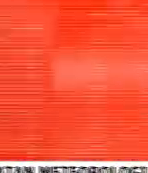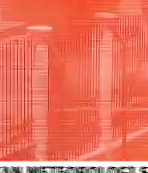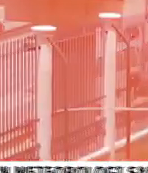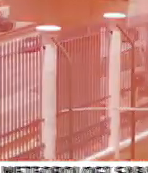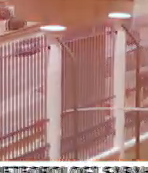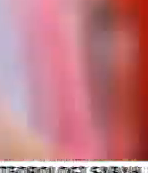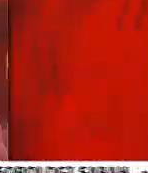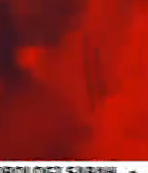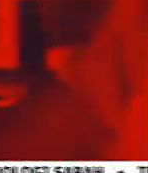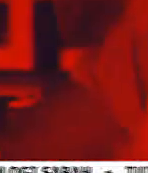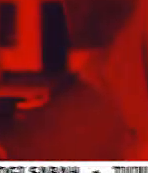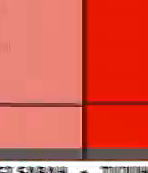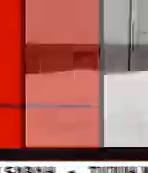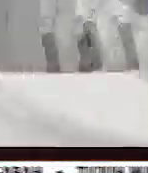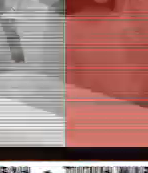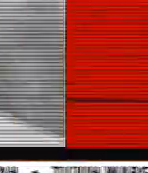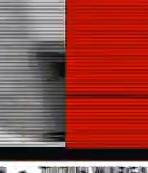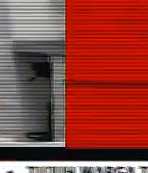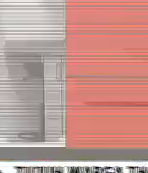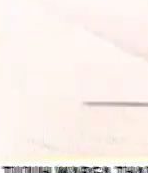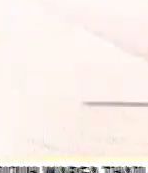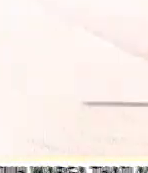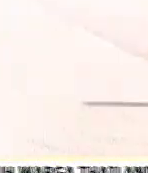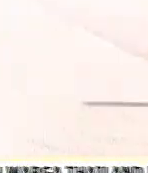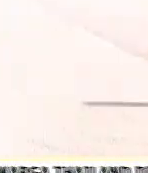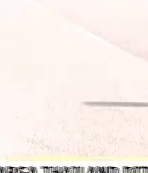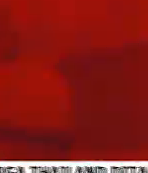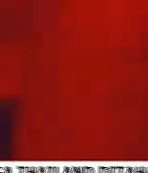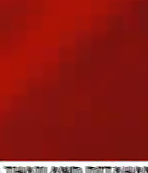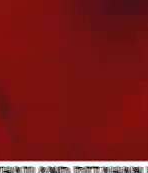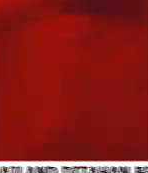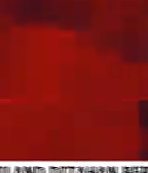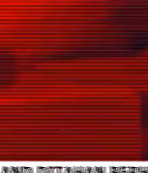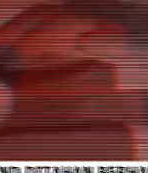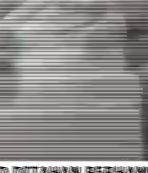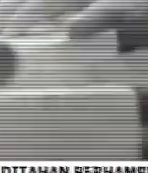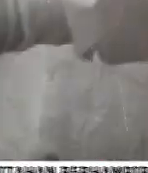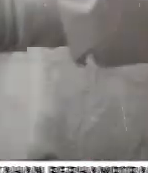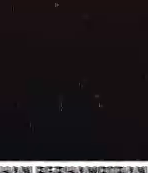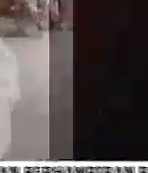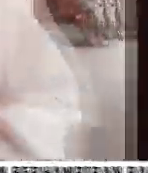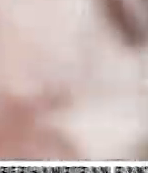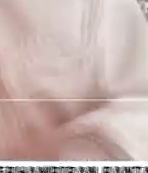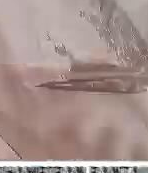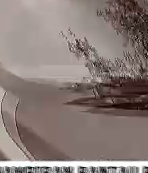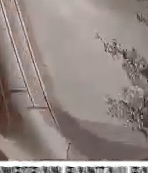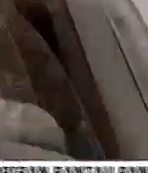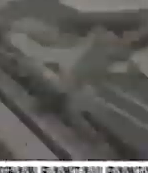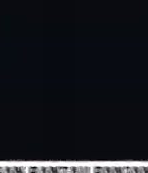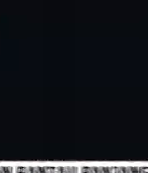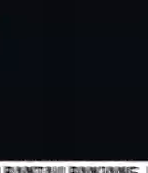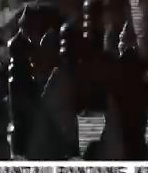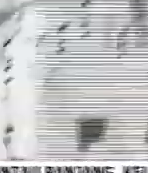Polis akan mengeluarkan notis tawaran kompeni. Itu antara mesej yang kita hari ini, hari-hari sepanjang tempoh kita pergilakan membantu